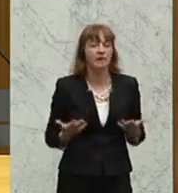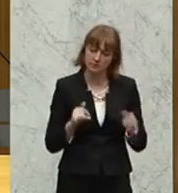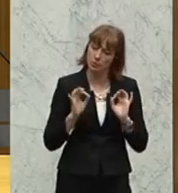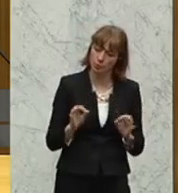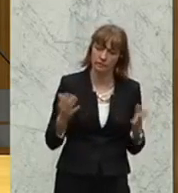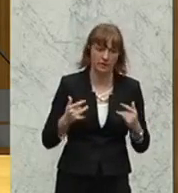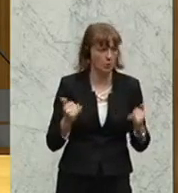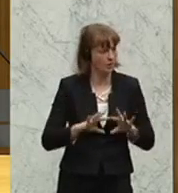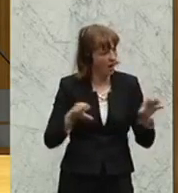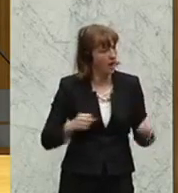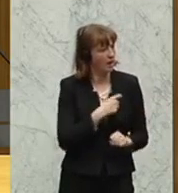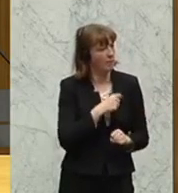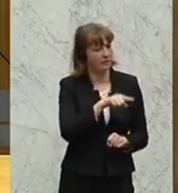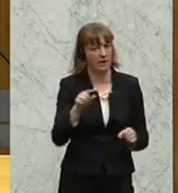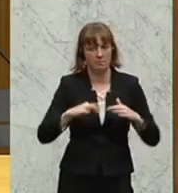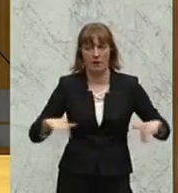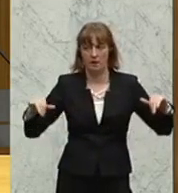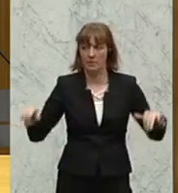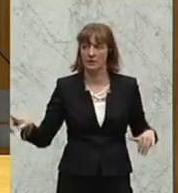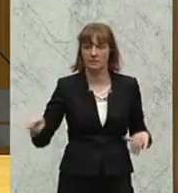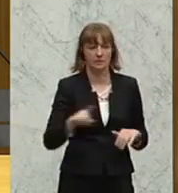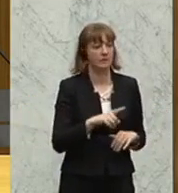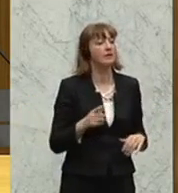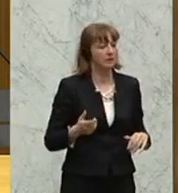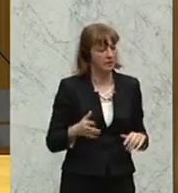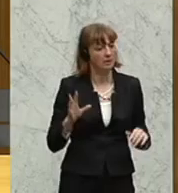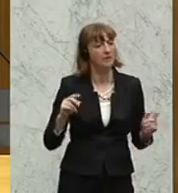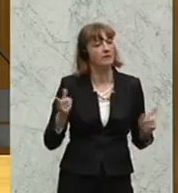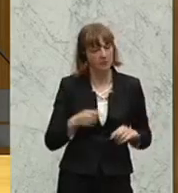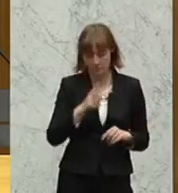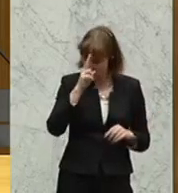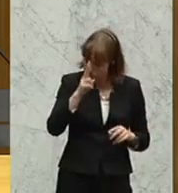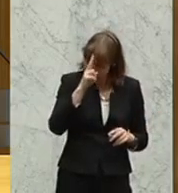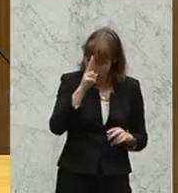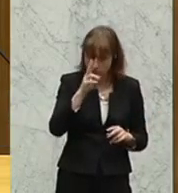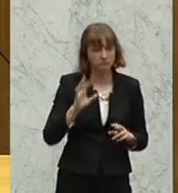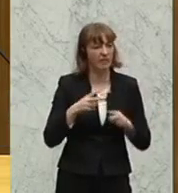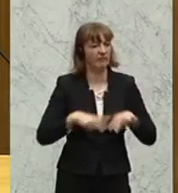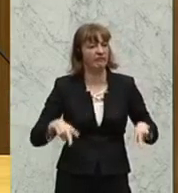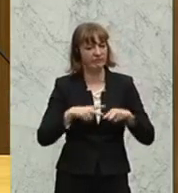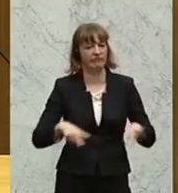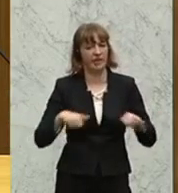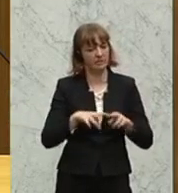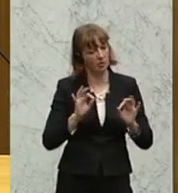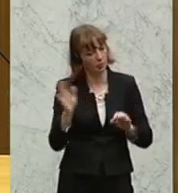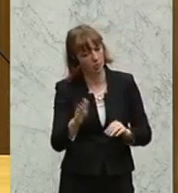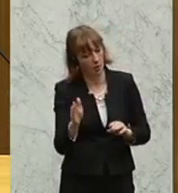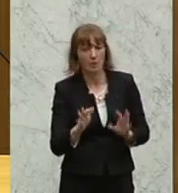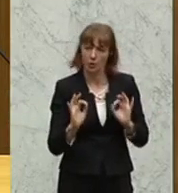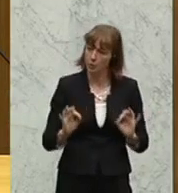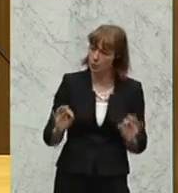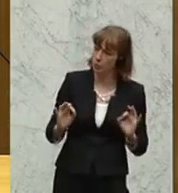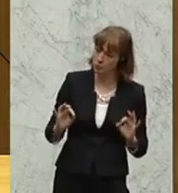Tode gefürchtet ist auch gestorben. Aber zu diesem Dringlichkeitsantrag des Teams Stronach.